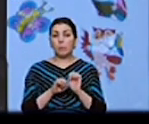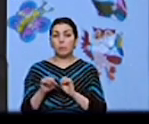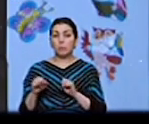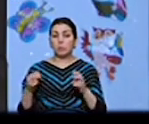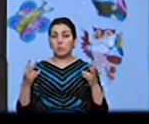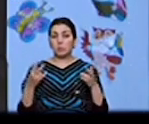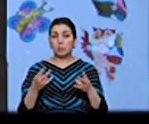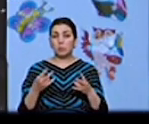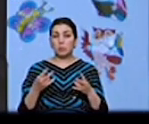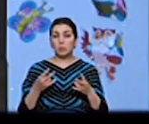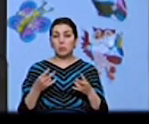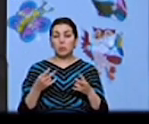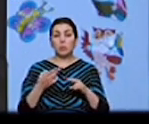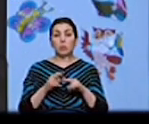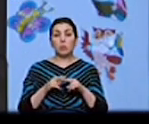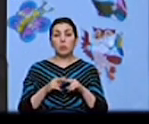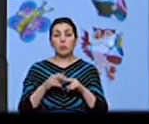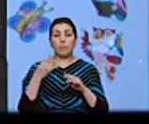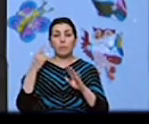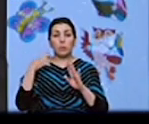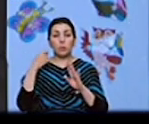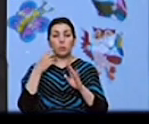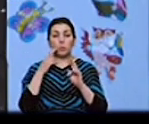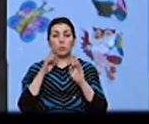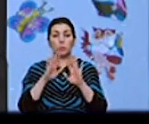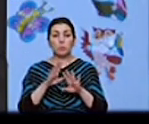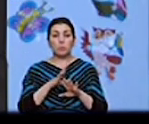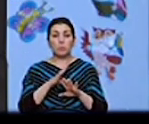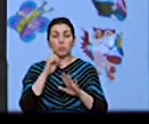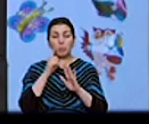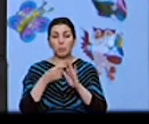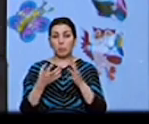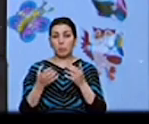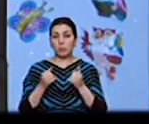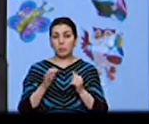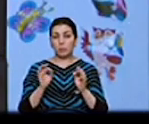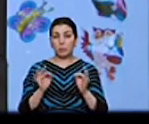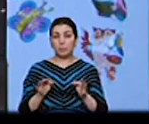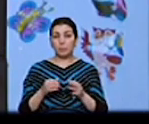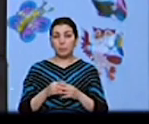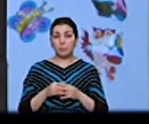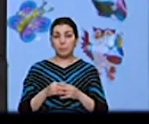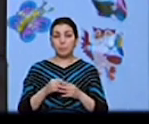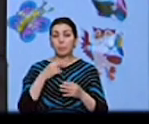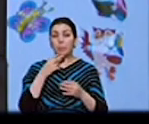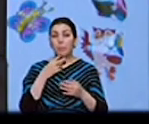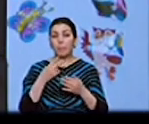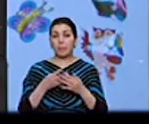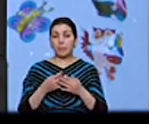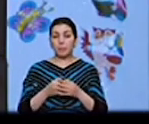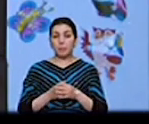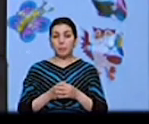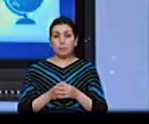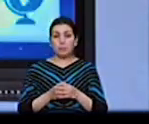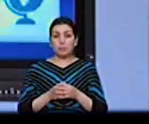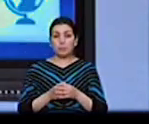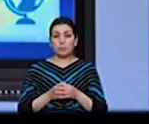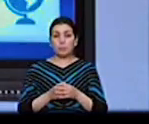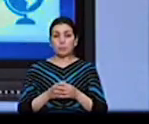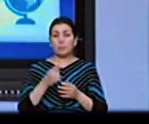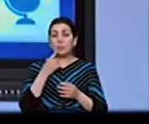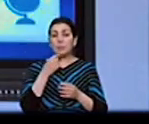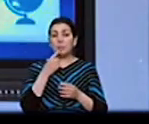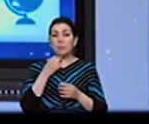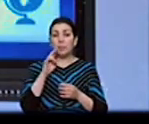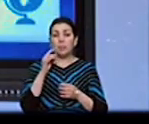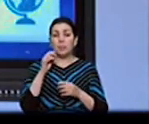muhofaza qilish kerakligini ushbu videolavha orqali bilib oldingiz, to'g'rimi? Diqqatingizni ekranga qarating.